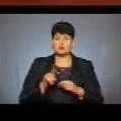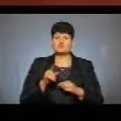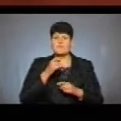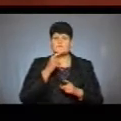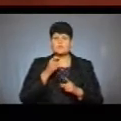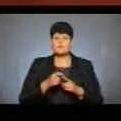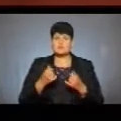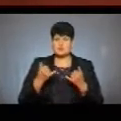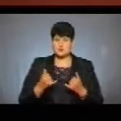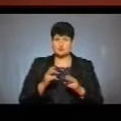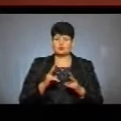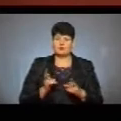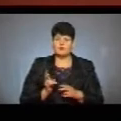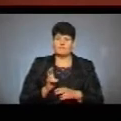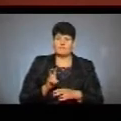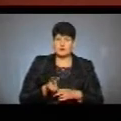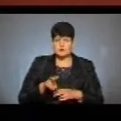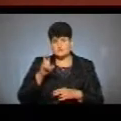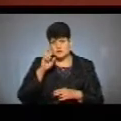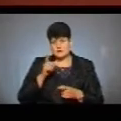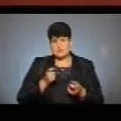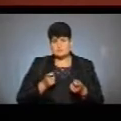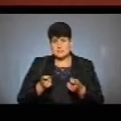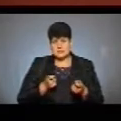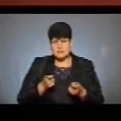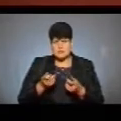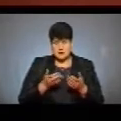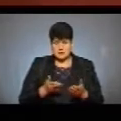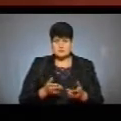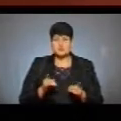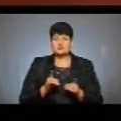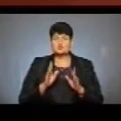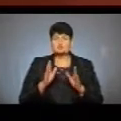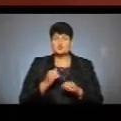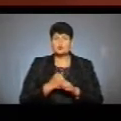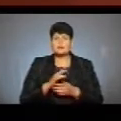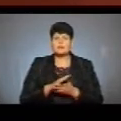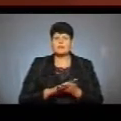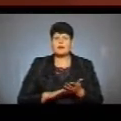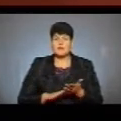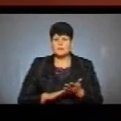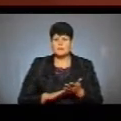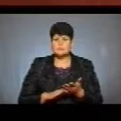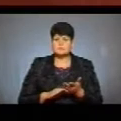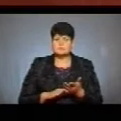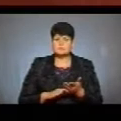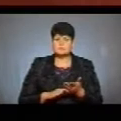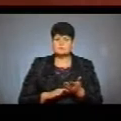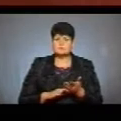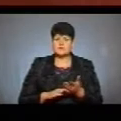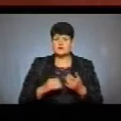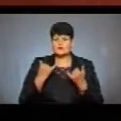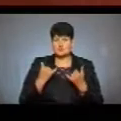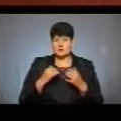відповіли сьогодні, тим, хто до вас вийшов з державної адміністрації, і що будете робити далі, чи всеукраїнські акції? Сьогодні, в